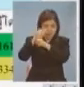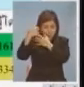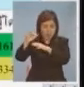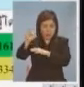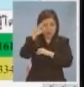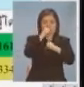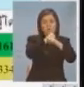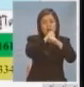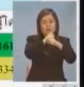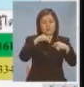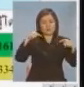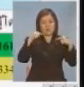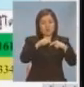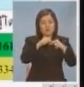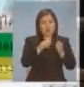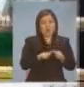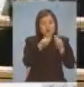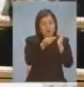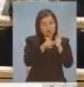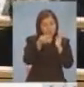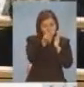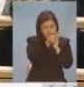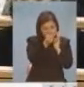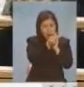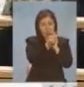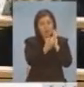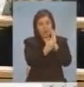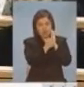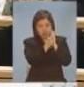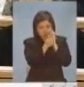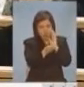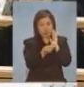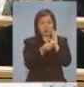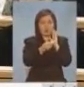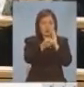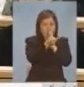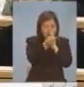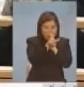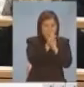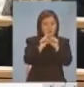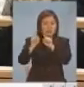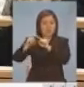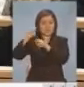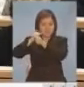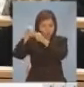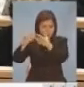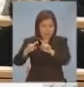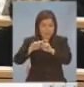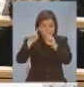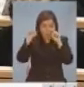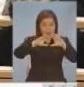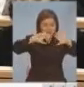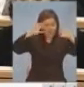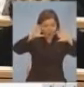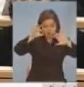ให้กับพี่น้องหนองคายอุดรขอนแก่นโคราชมากรุงเทพมหานครเมื่อท่านมาเป็นนายกรัฐมนตรีท่านมีโอกาสท่านก็กลับไปหยิบสายกรุงเท